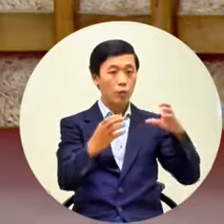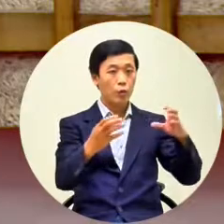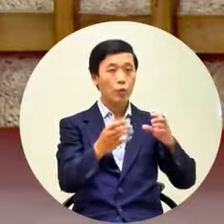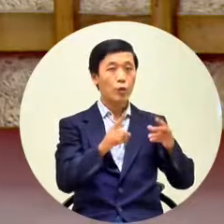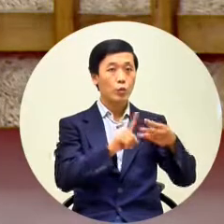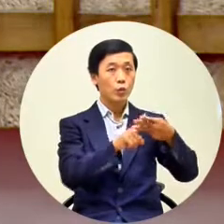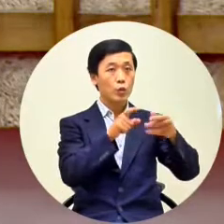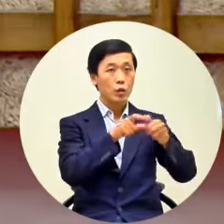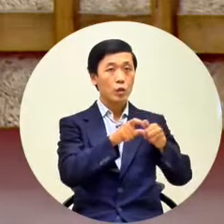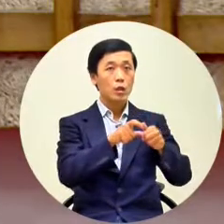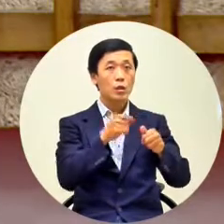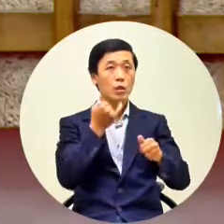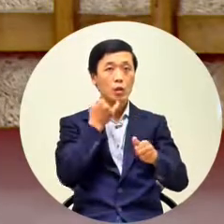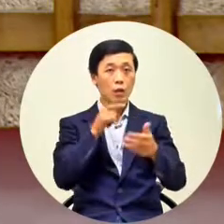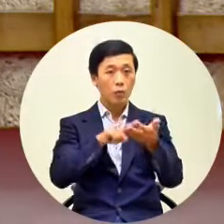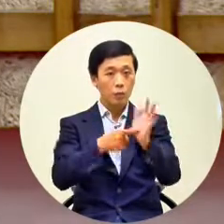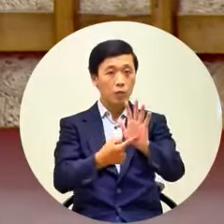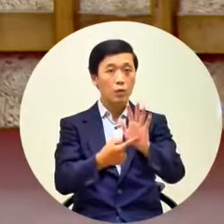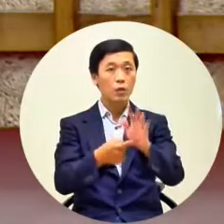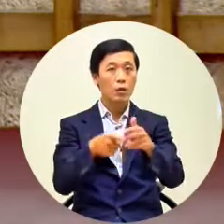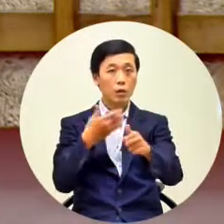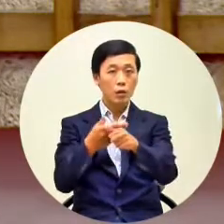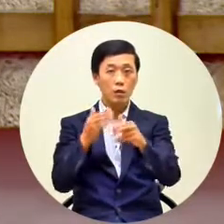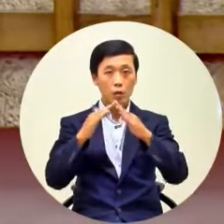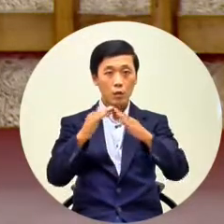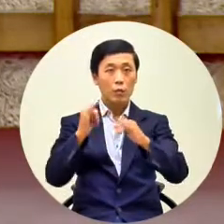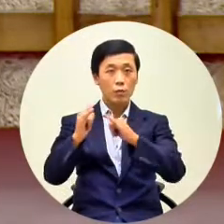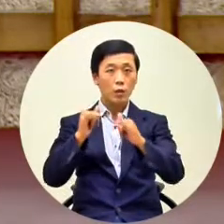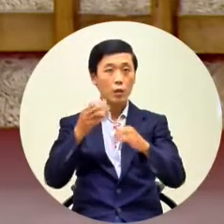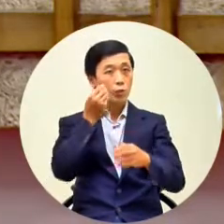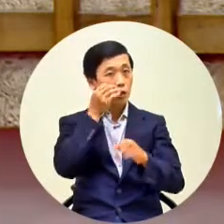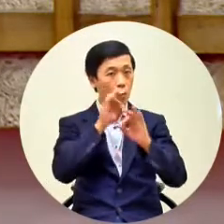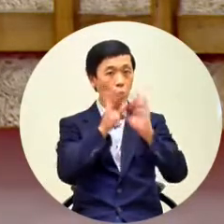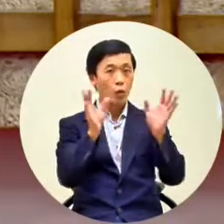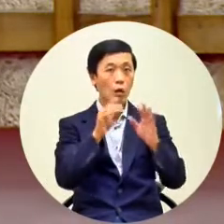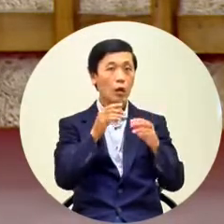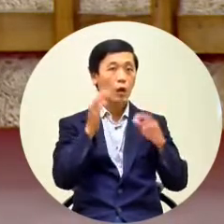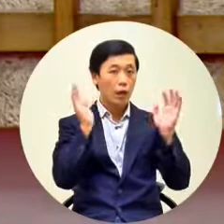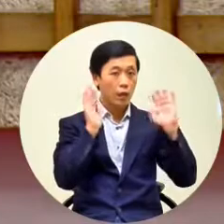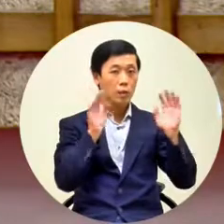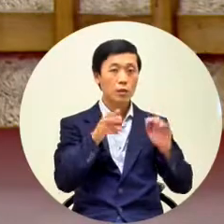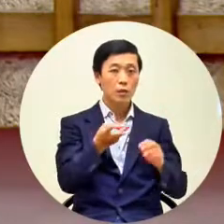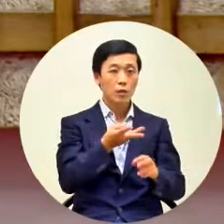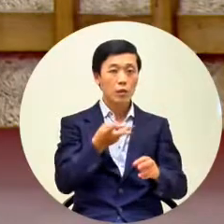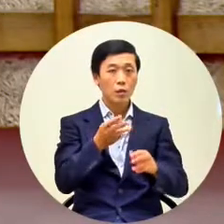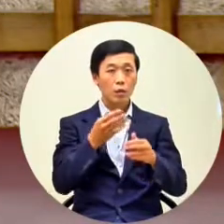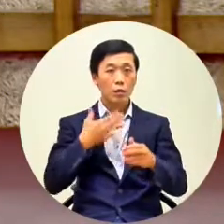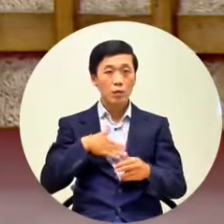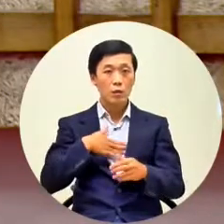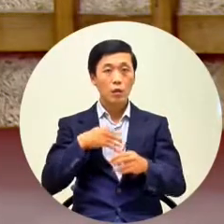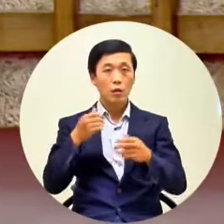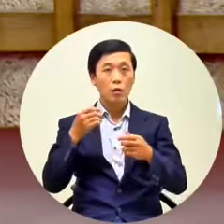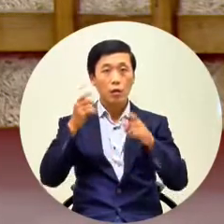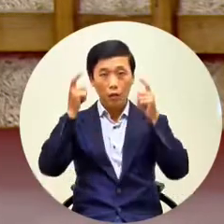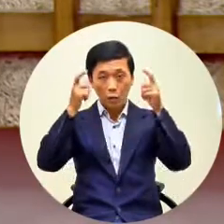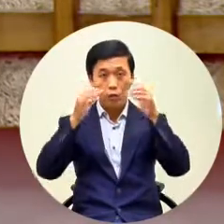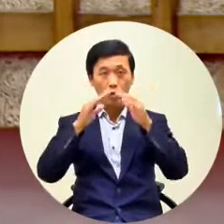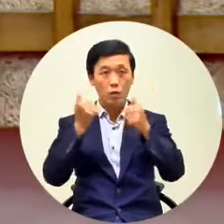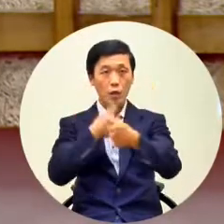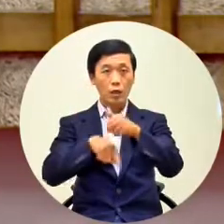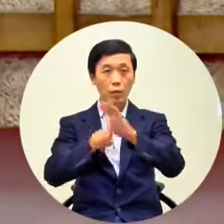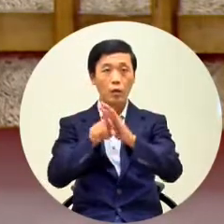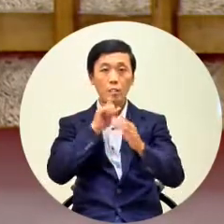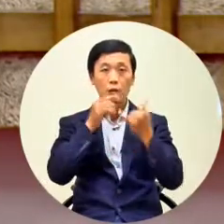可以在公园来展现，让市民朋友、让观光客、让在地的孩子们知道说，其实高雄所代表的是一种海港的文